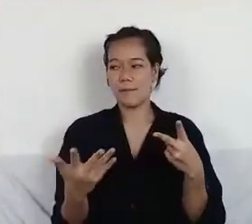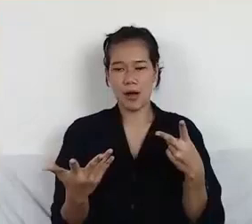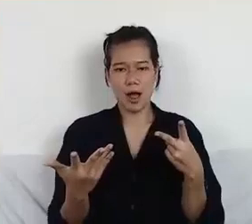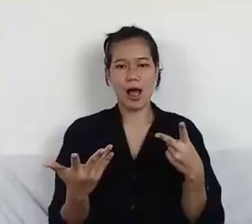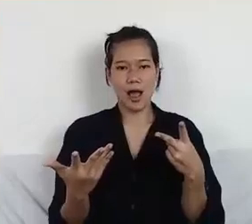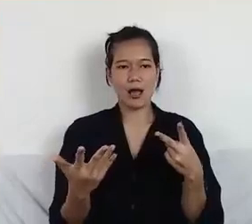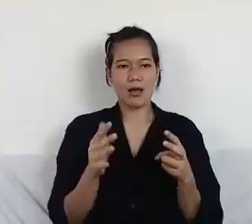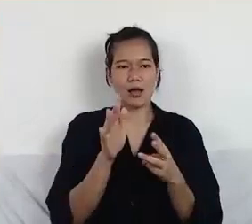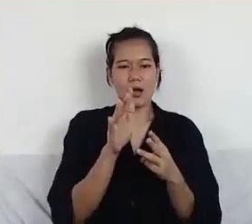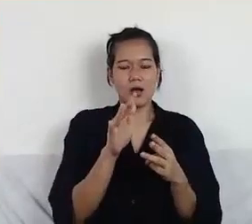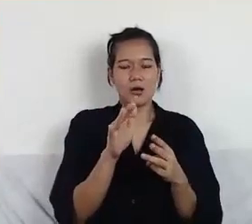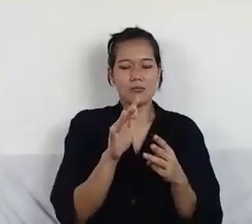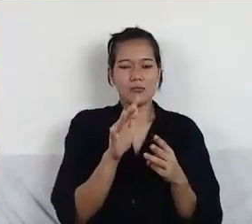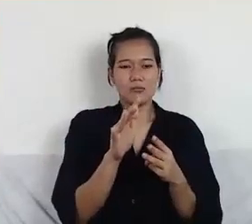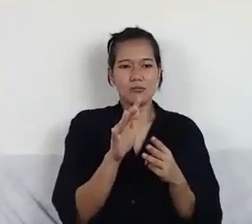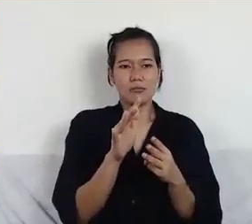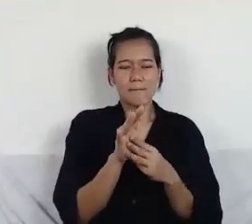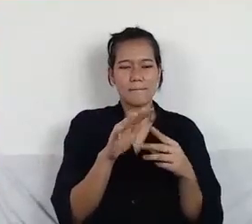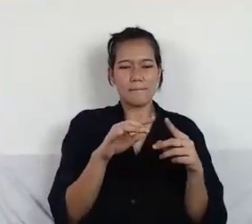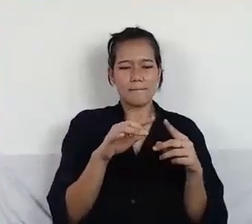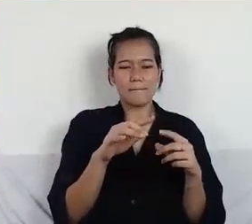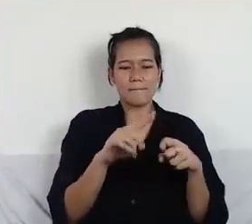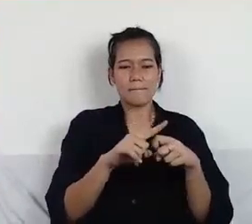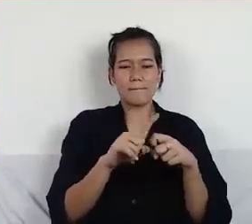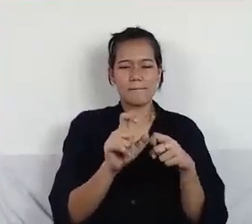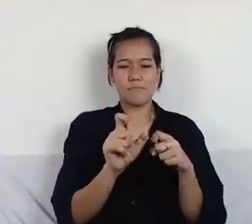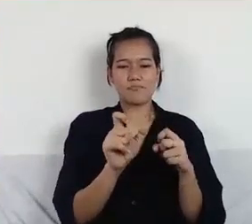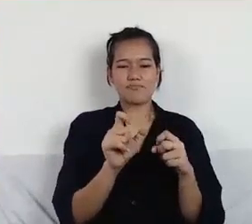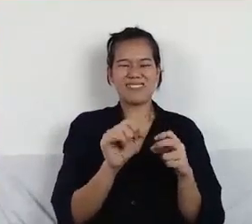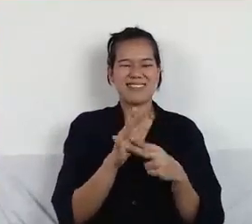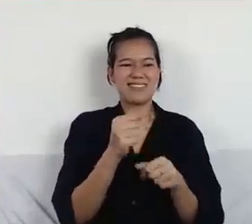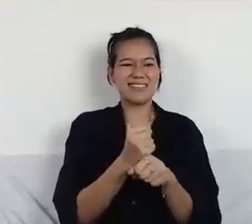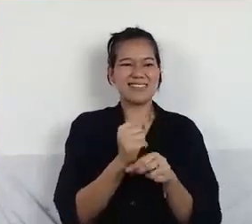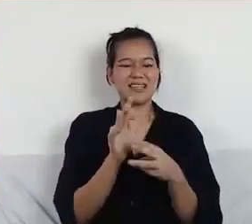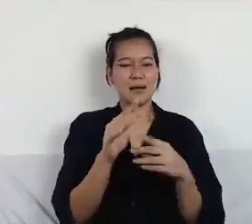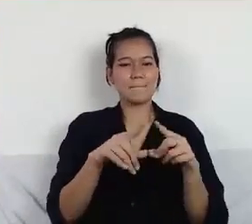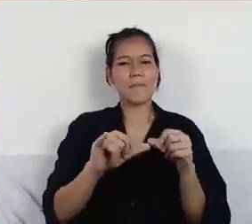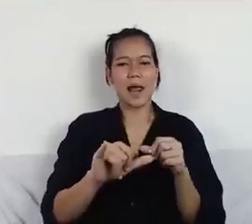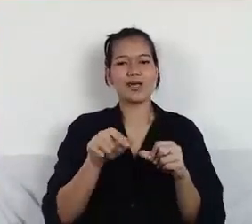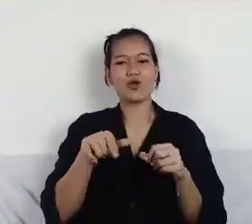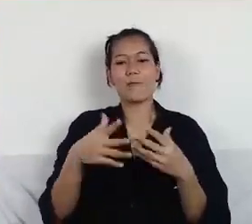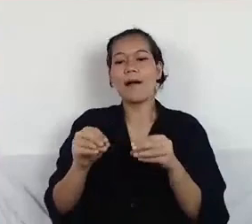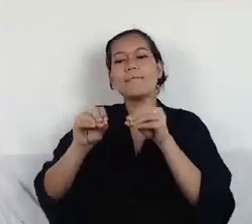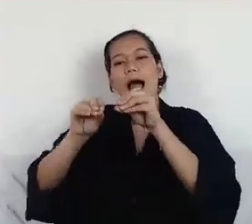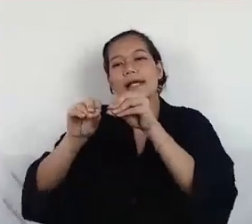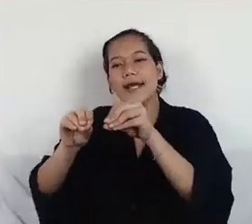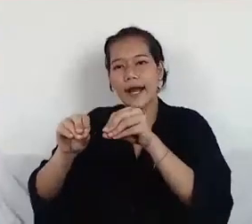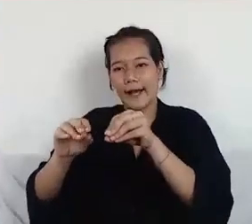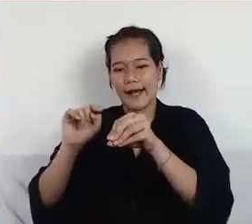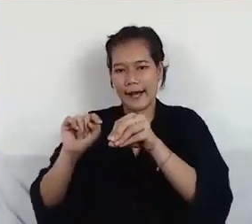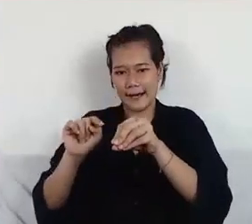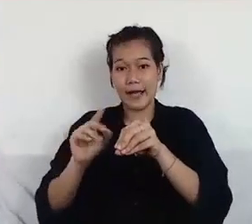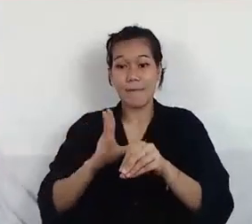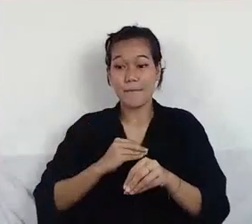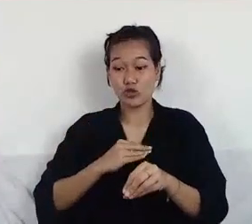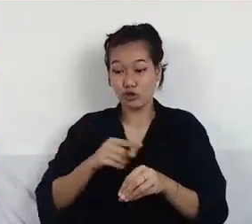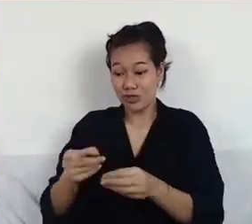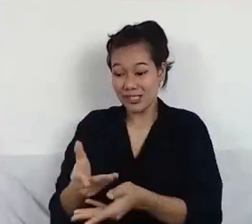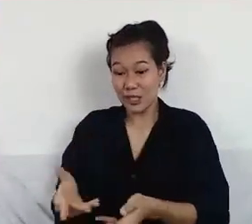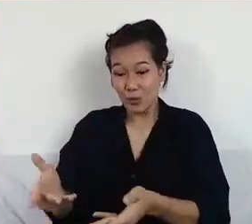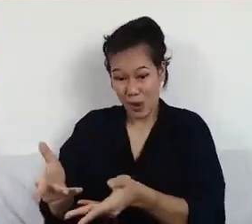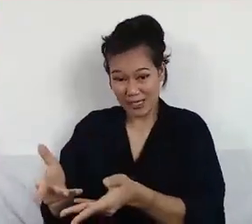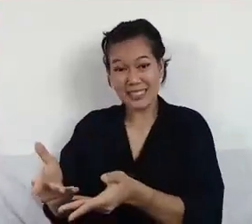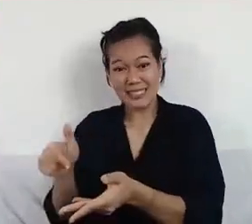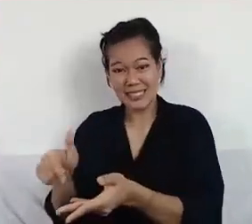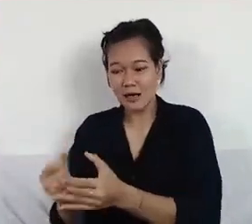teaching mind. Mengajarkan sesuatu di dalam benak. Jadi indah sekali sebetulnya kalau sesuatu itu memang dihidupi